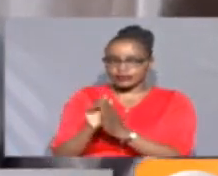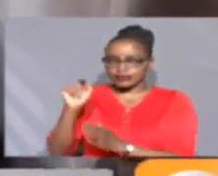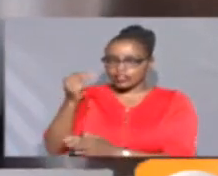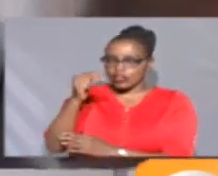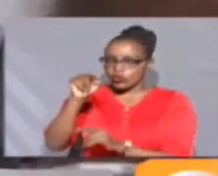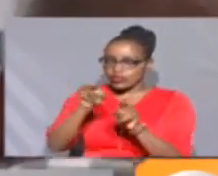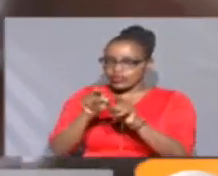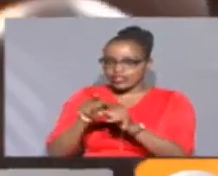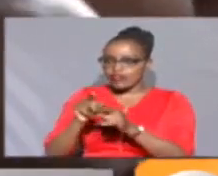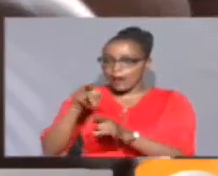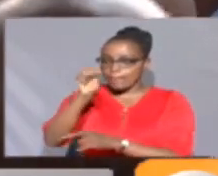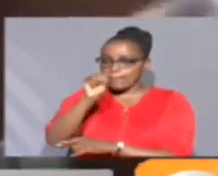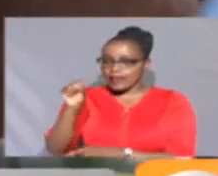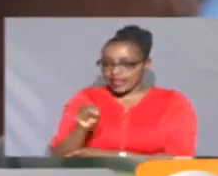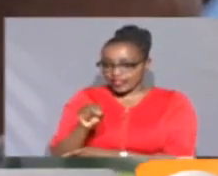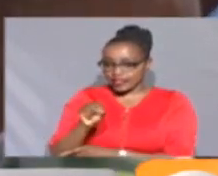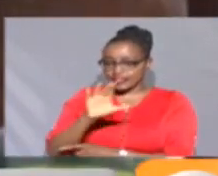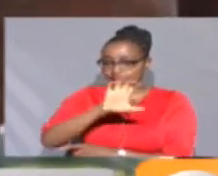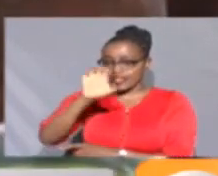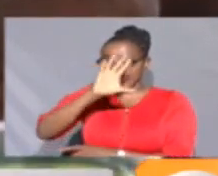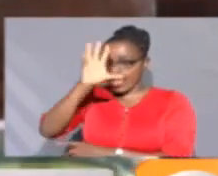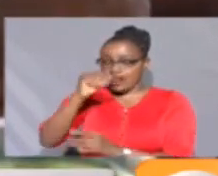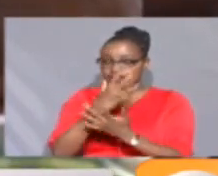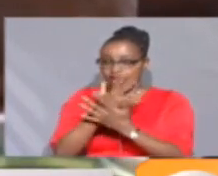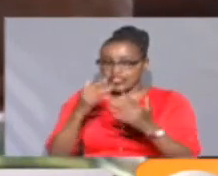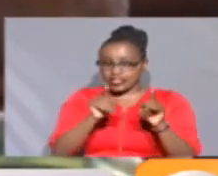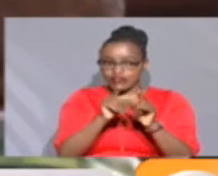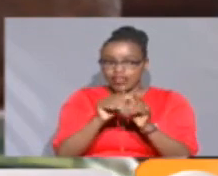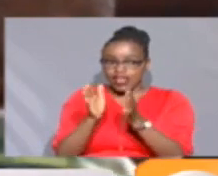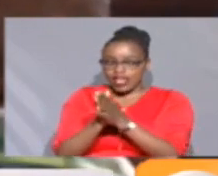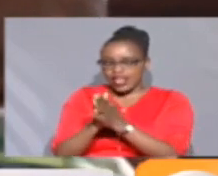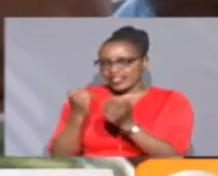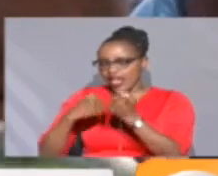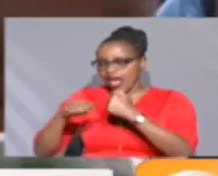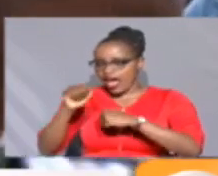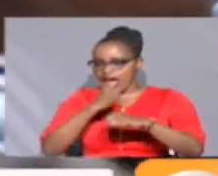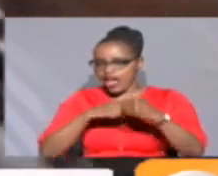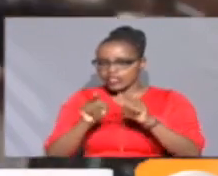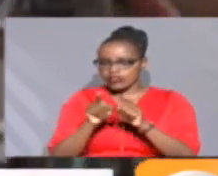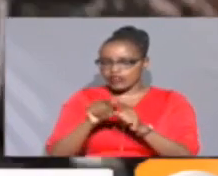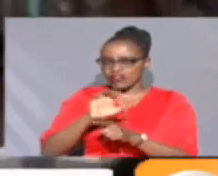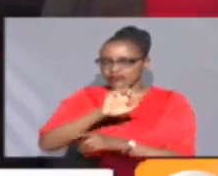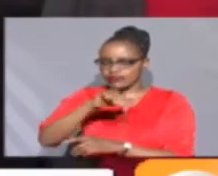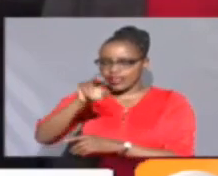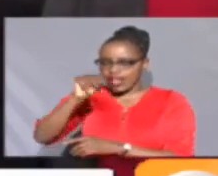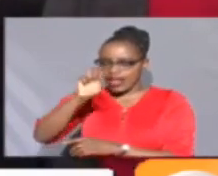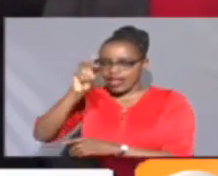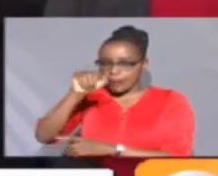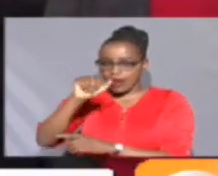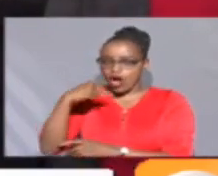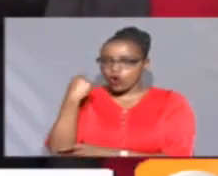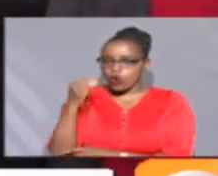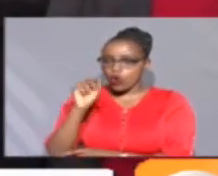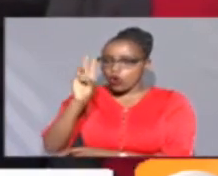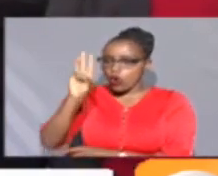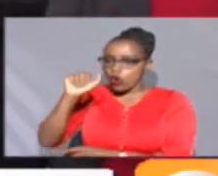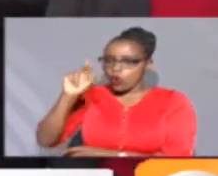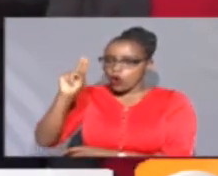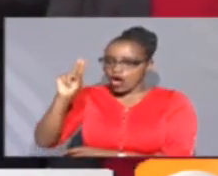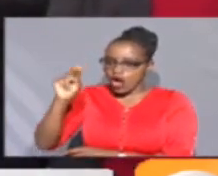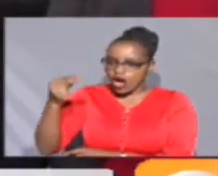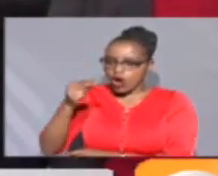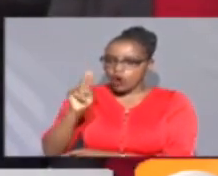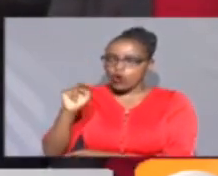wizara ya Afrika Mashariki Susan Koech na afisa kumtendaji katika halmashauri ya mazingira nchini NEMA Geoffrey Wahungu,